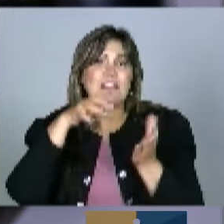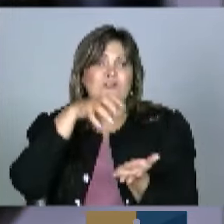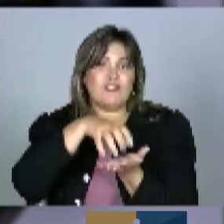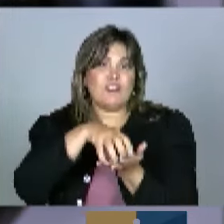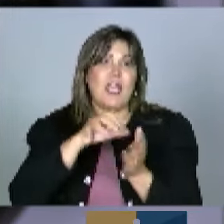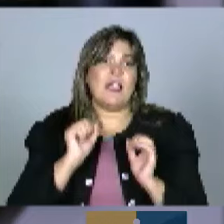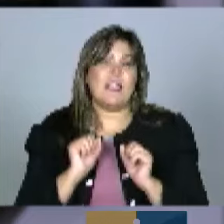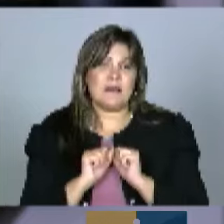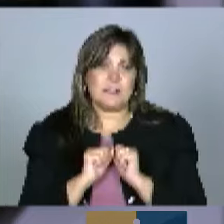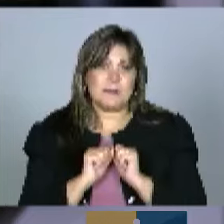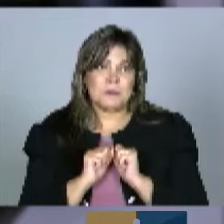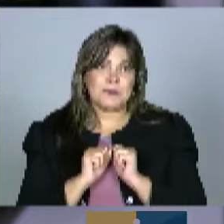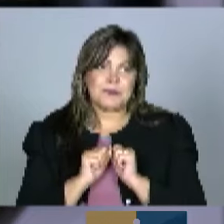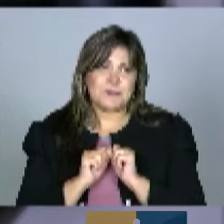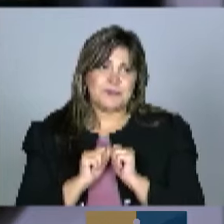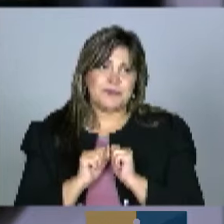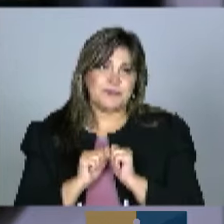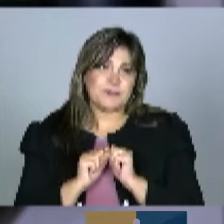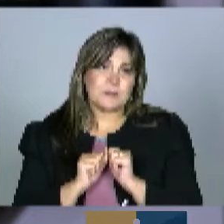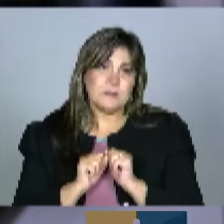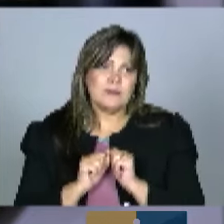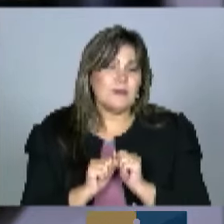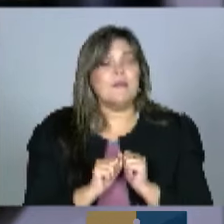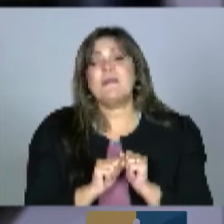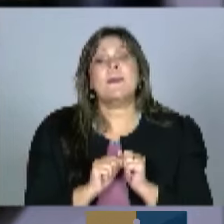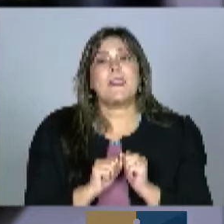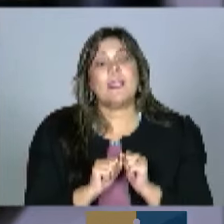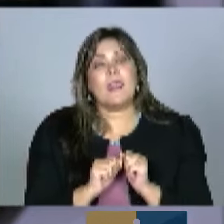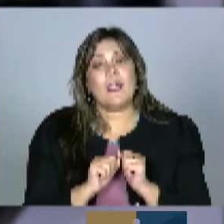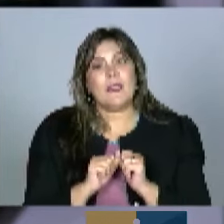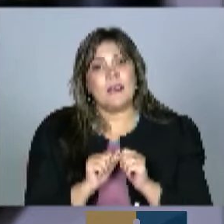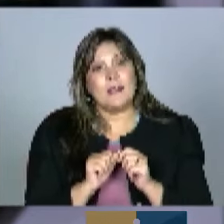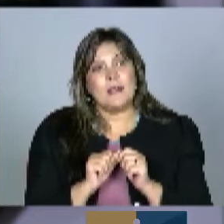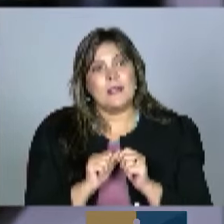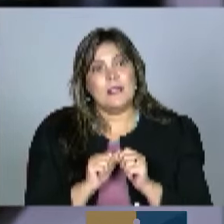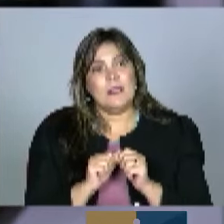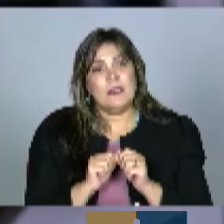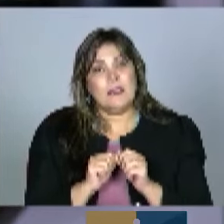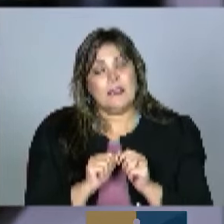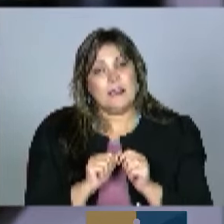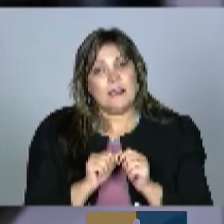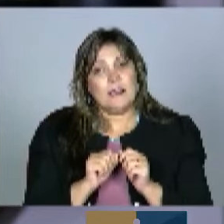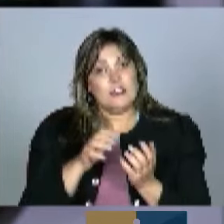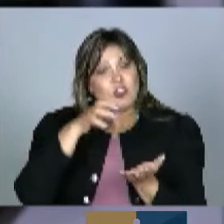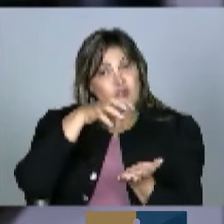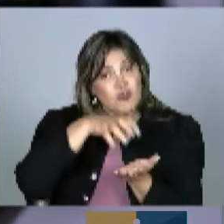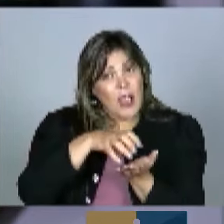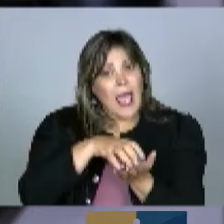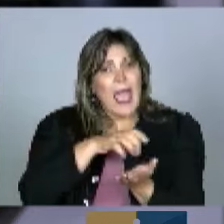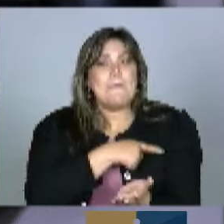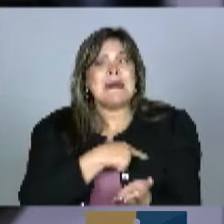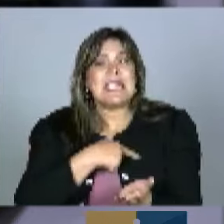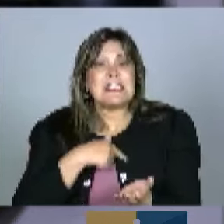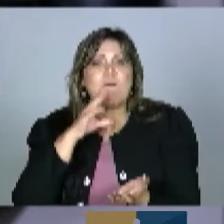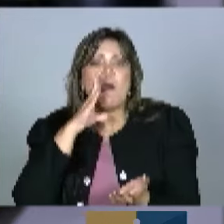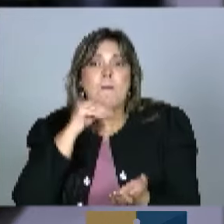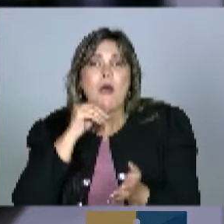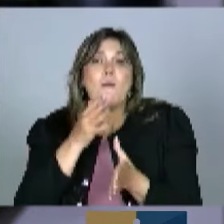نفهم بس ونوصل الموضوع لسياده المستشار بطريقه قانونيه صحيحه ايوه ايوه يعني هو العين باسم